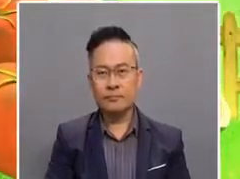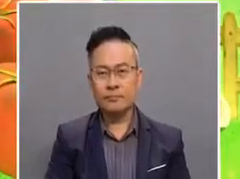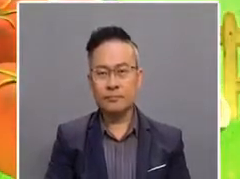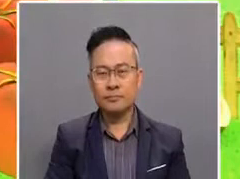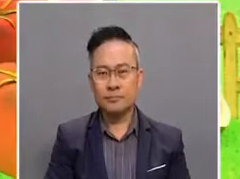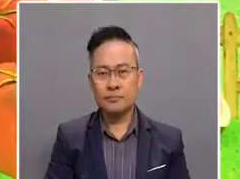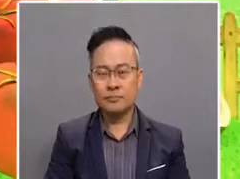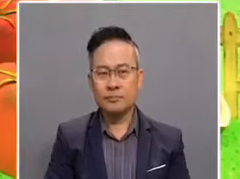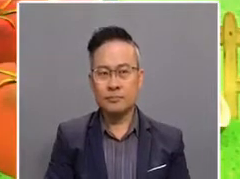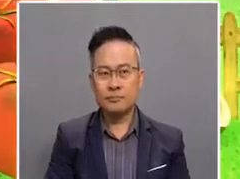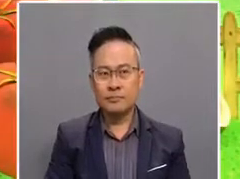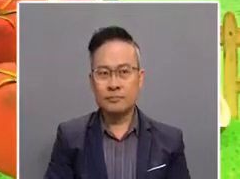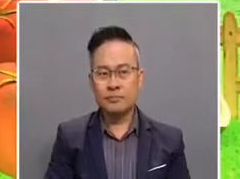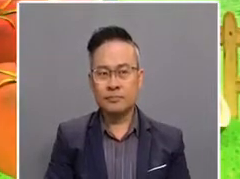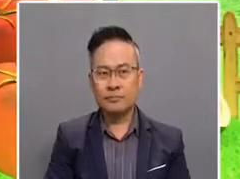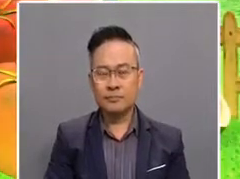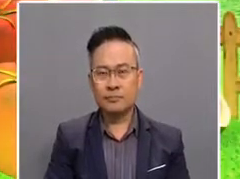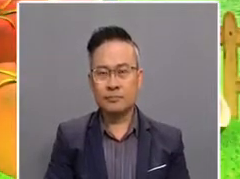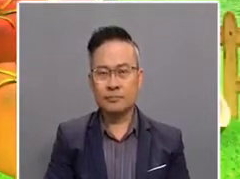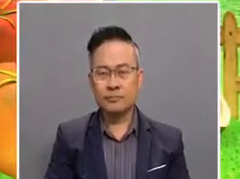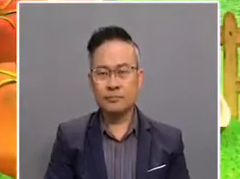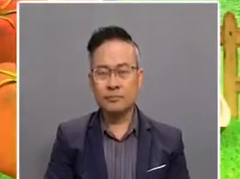คือนโยบายทกส